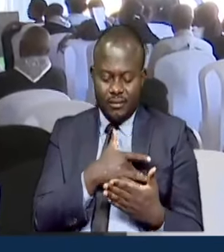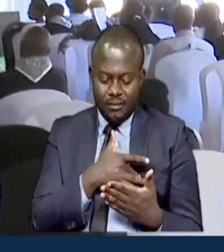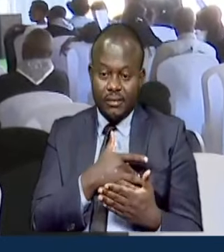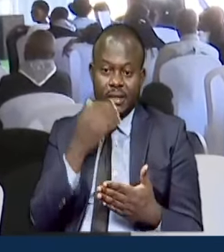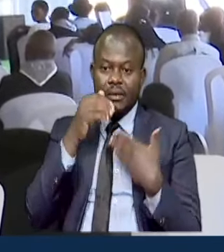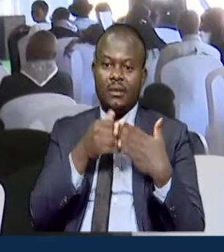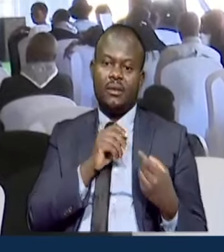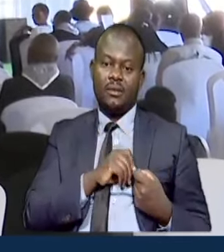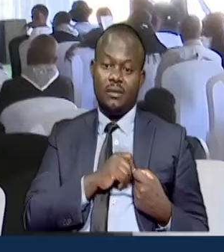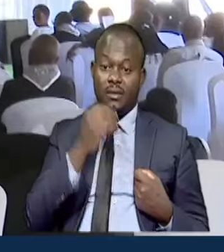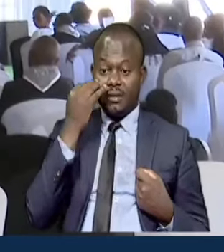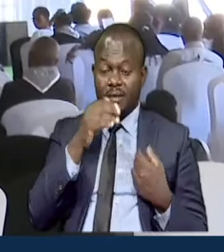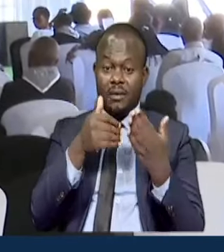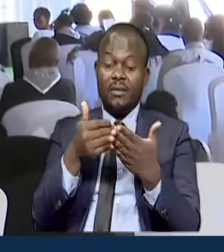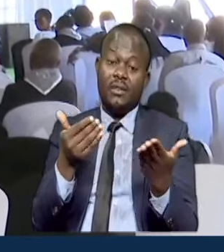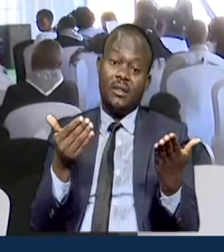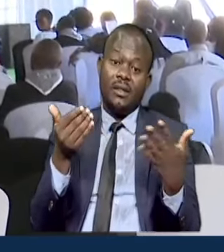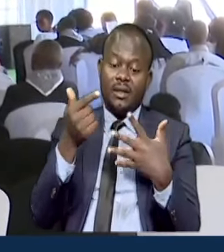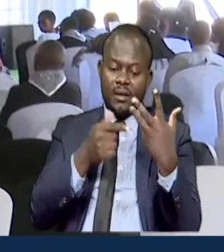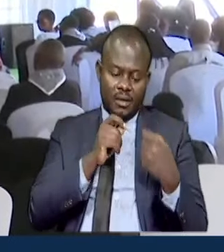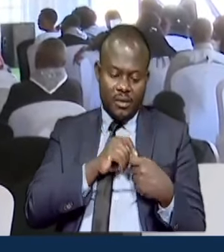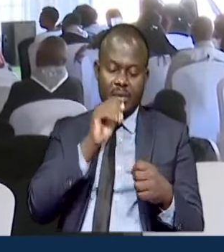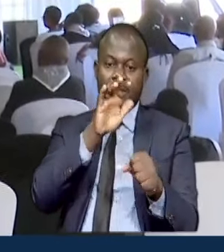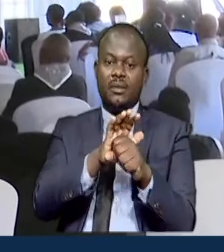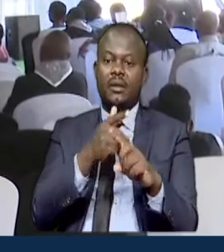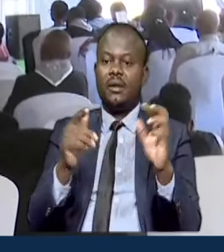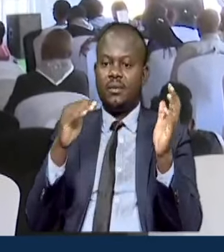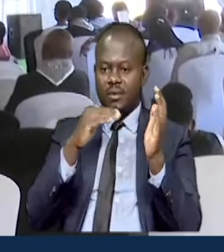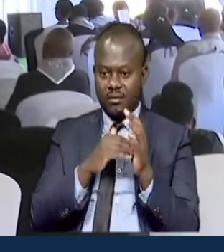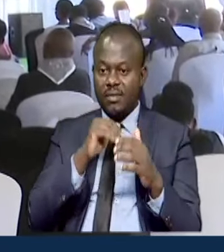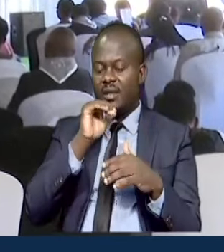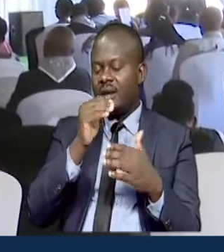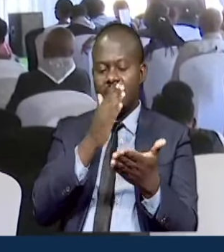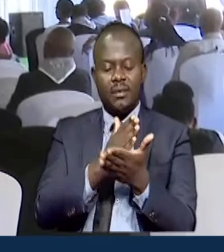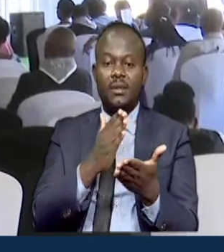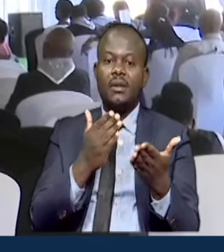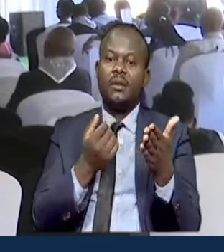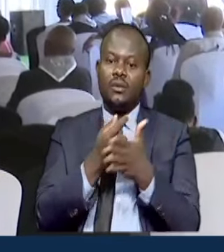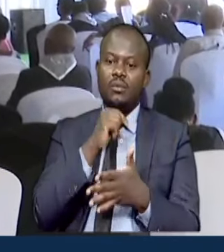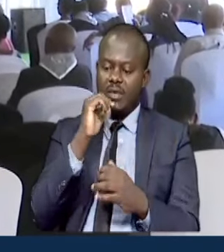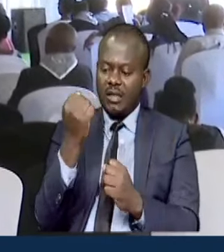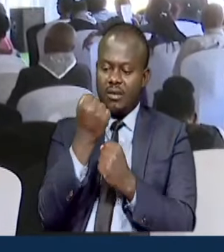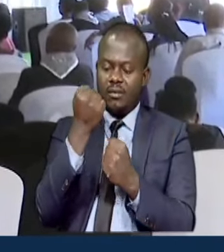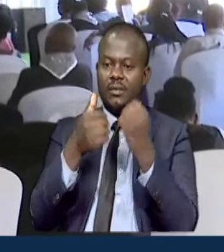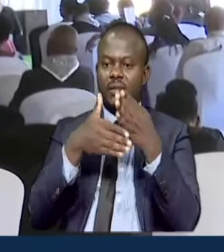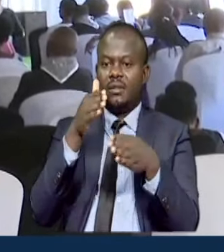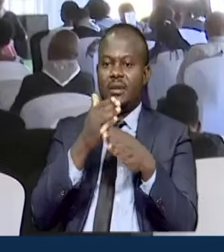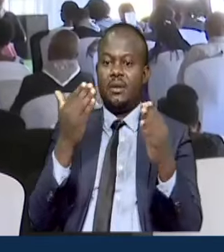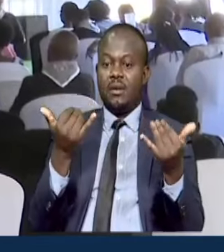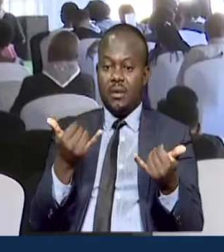mfite akababaro kenshi, nubwo mfite ibyambaje byinshi, ariko ntibyambuje no gukomeza gukomera nkiyubaka. Ubu